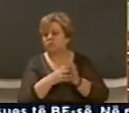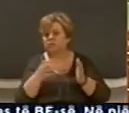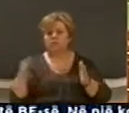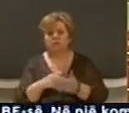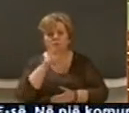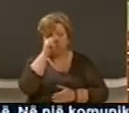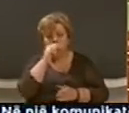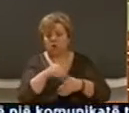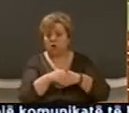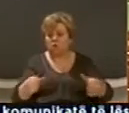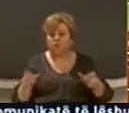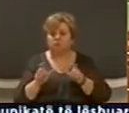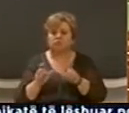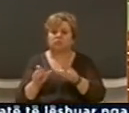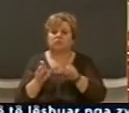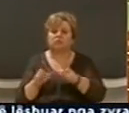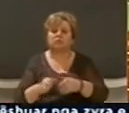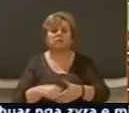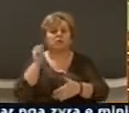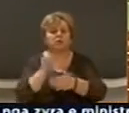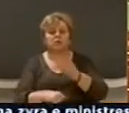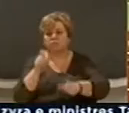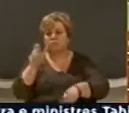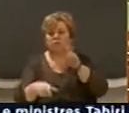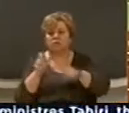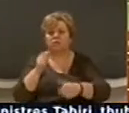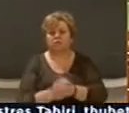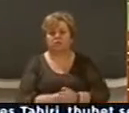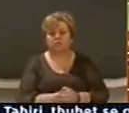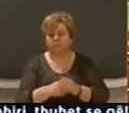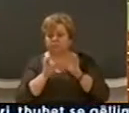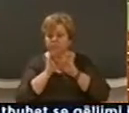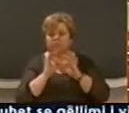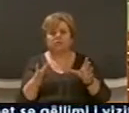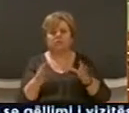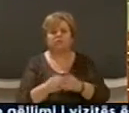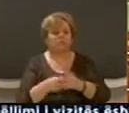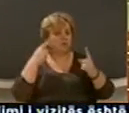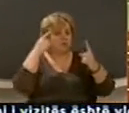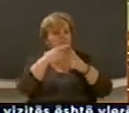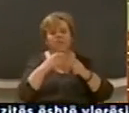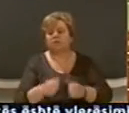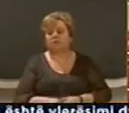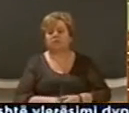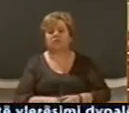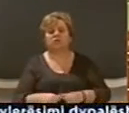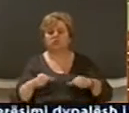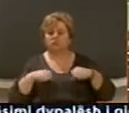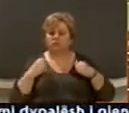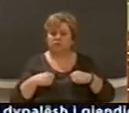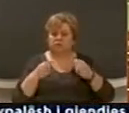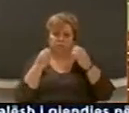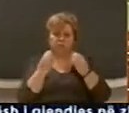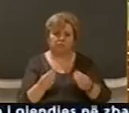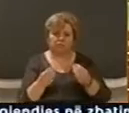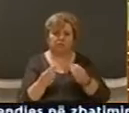të kufiri të mundohet të ndaloj poplin që nuk ka asnjë qëllim tjetër për pas ideale njerëzore për një jetë